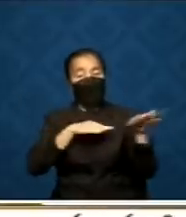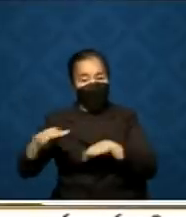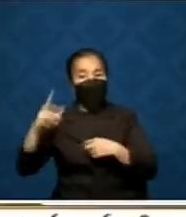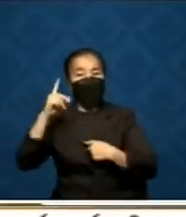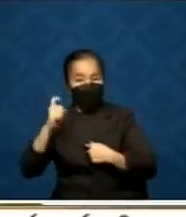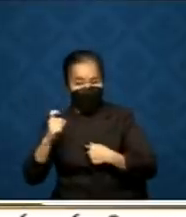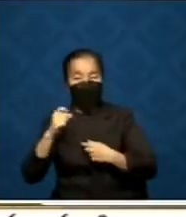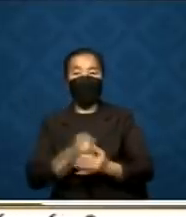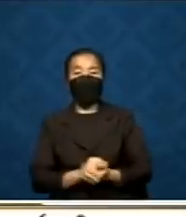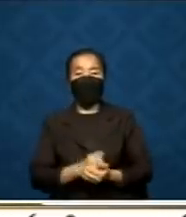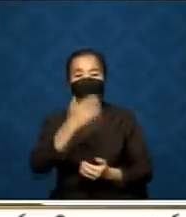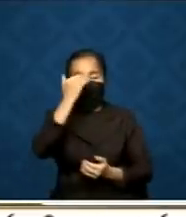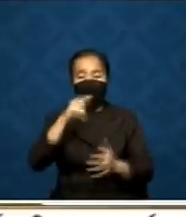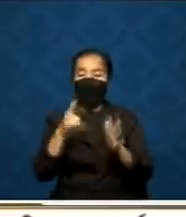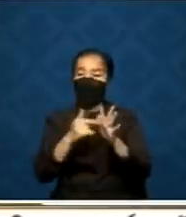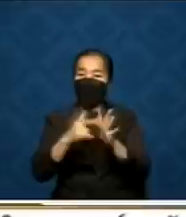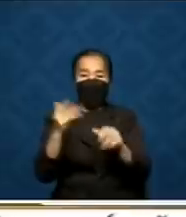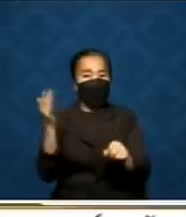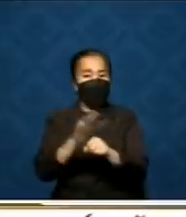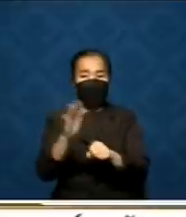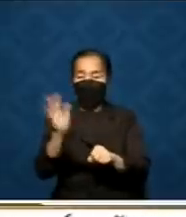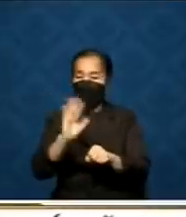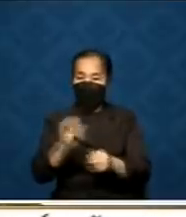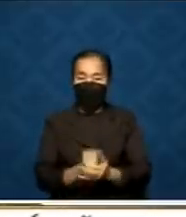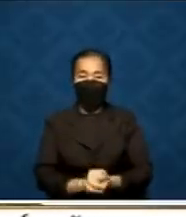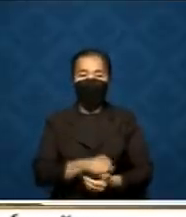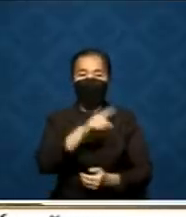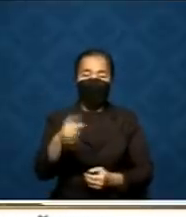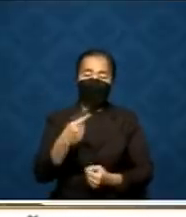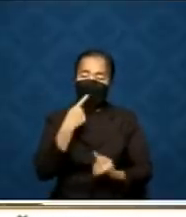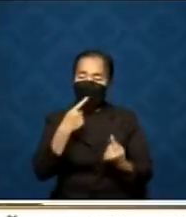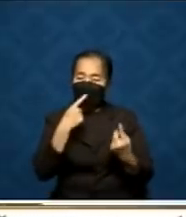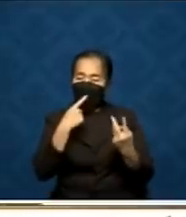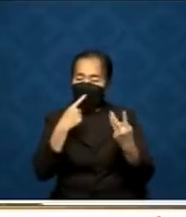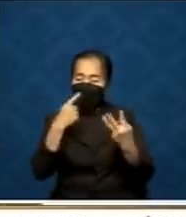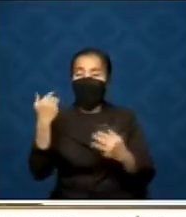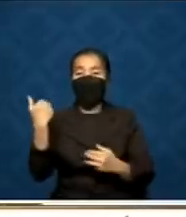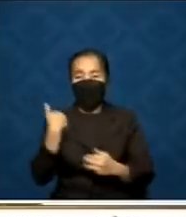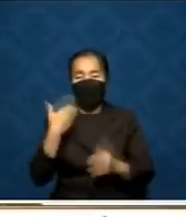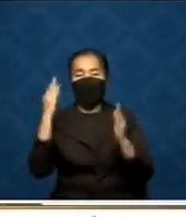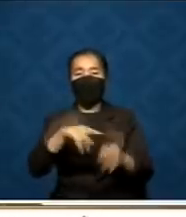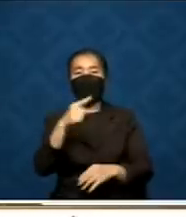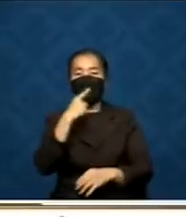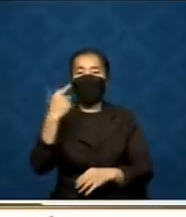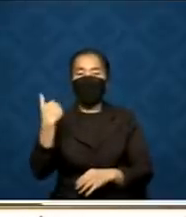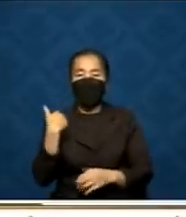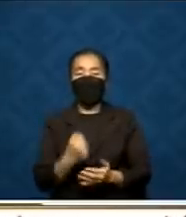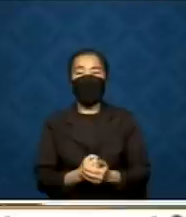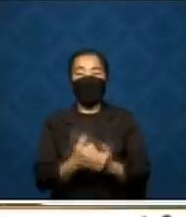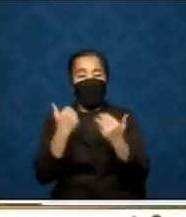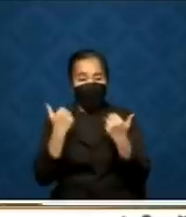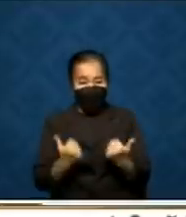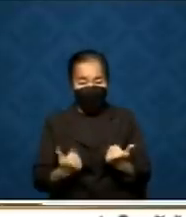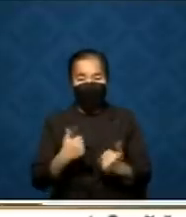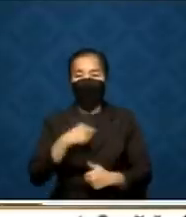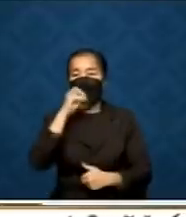เพราะยาก็ไม่พอพูดกันมานี่เพื่อนก็พูดไม่มากและมีคนพูดวันนี้ผมจะบอก